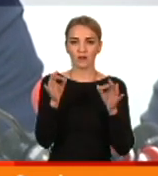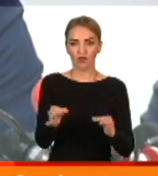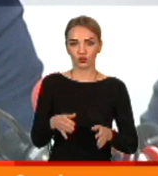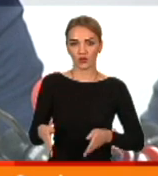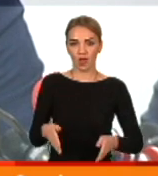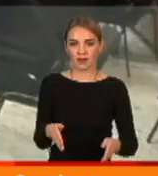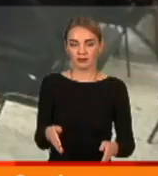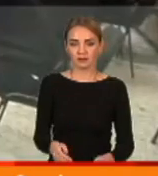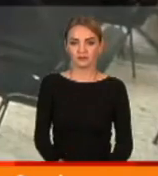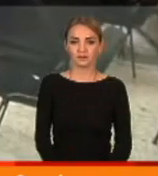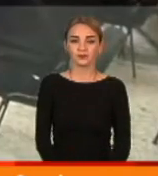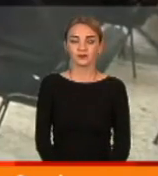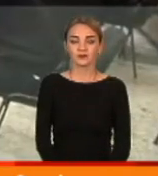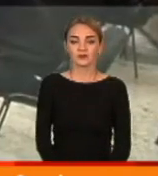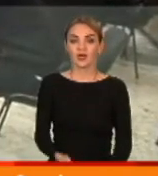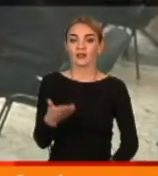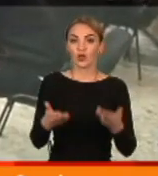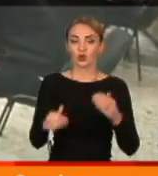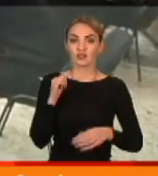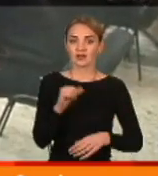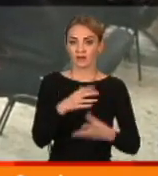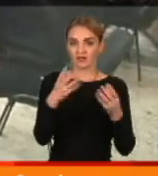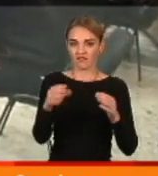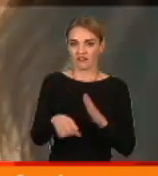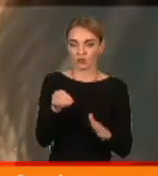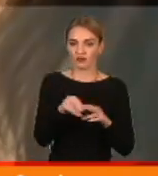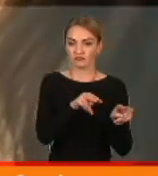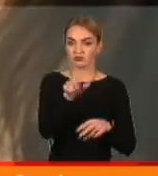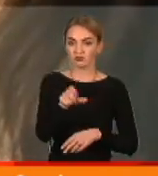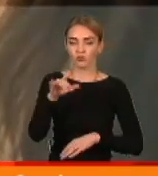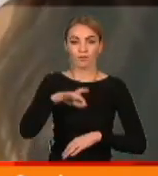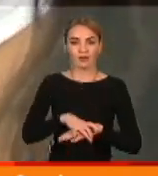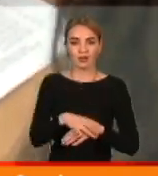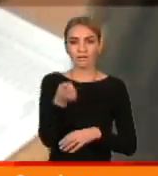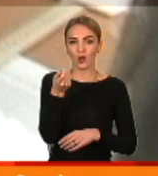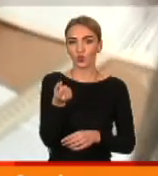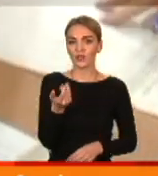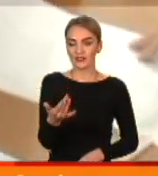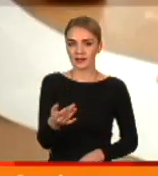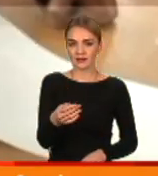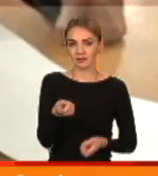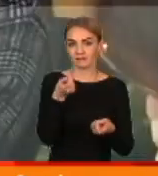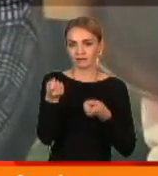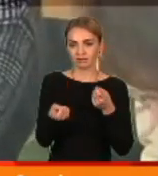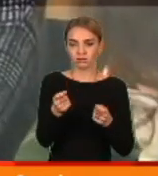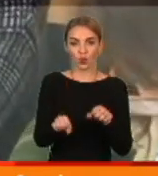правильному напрямі. Втім, якщо в сам день виборів спостерігачі помітили лише малу кількість